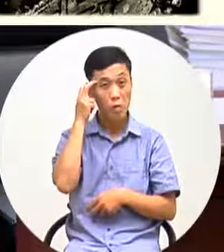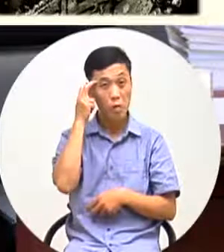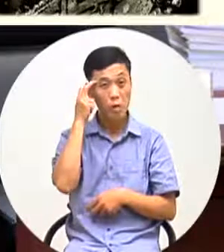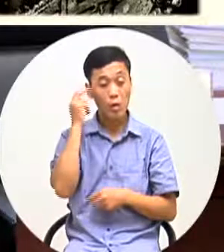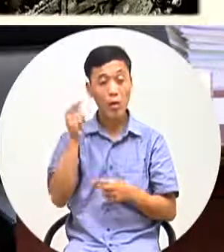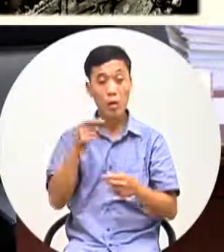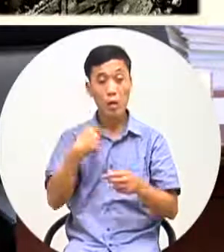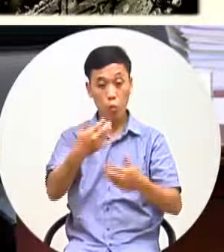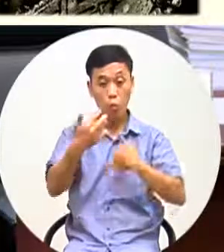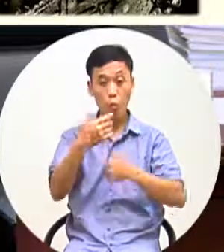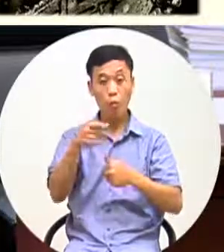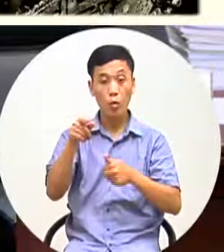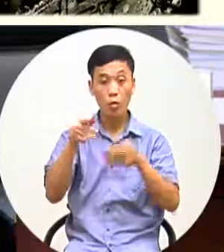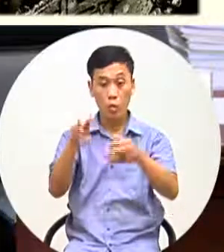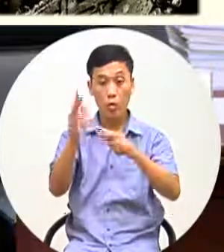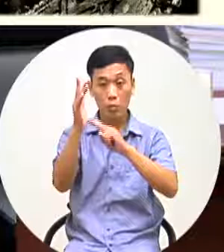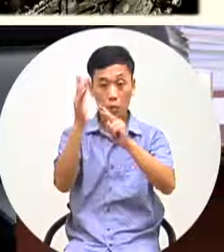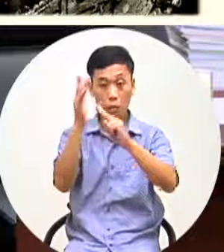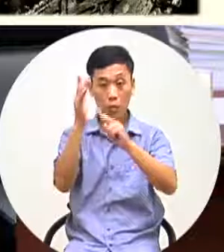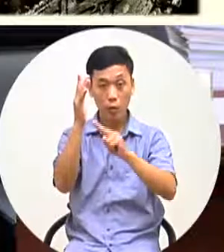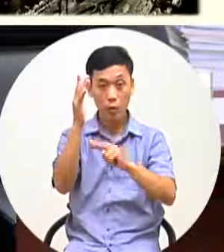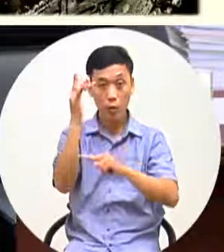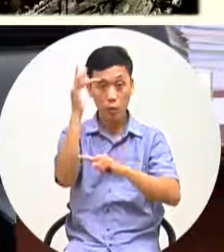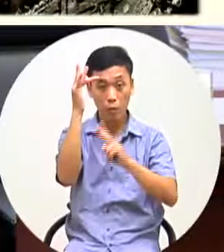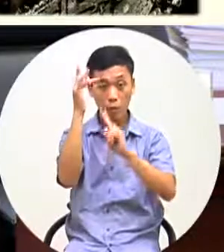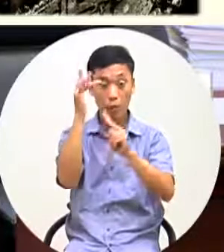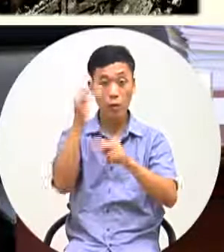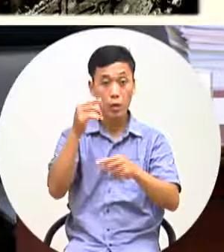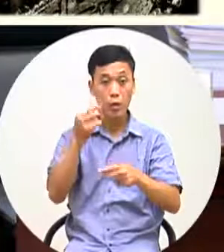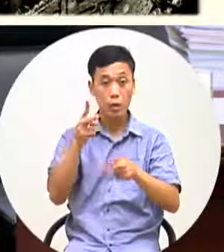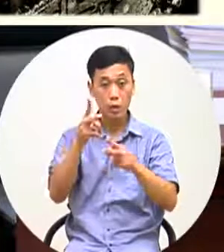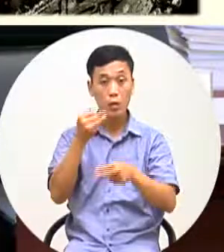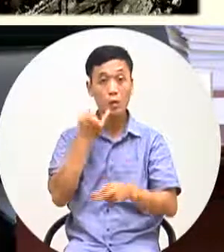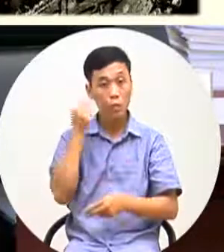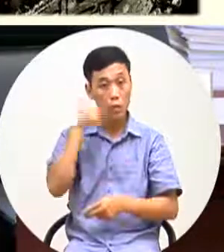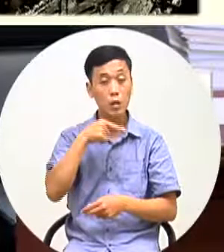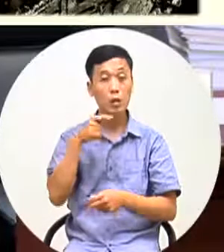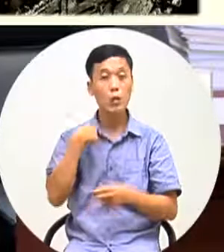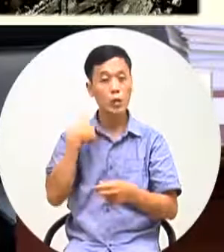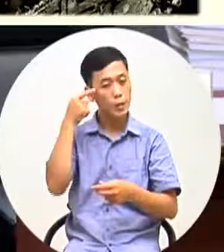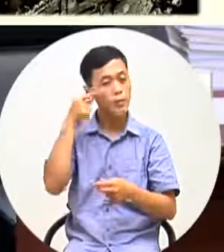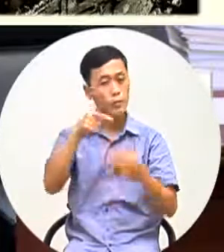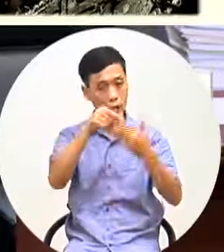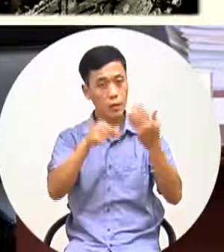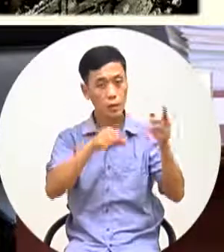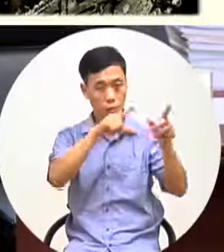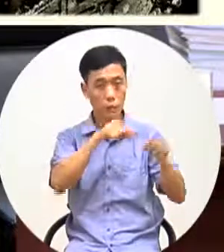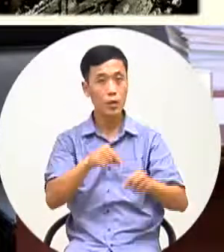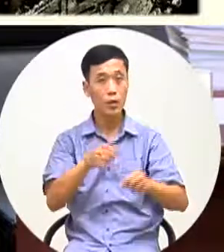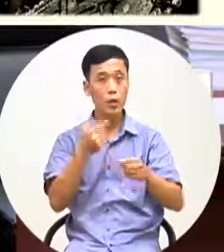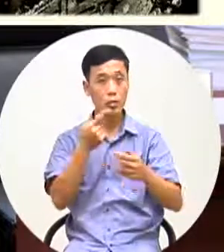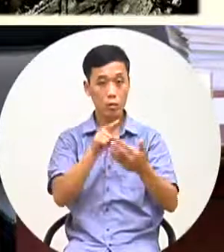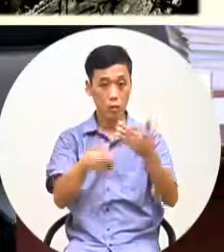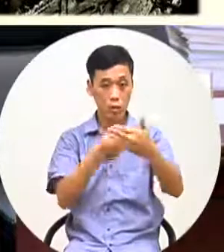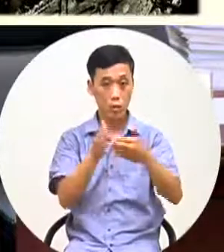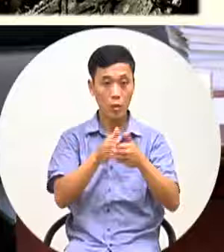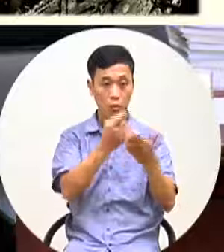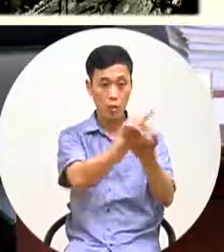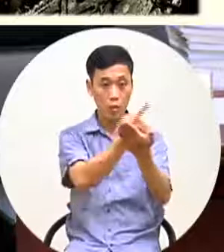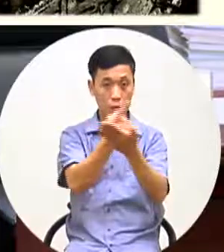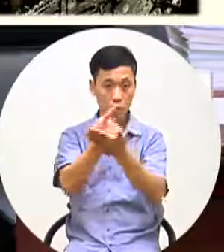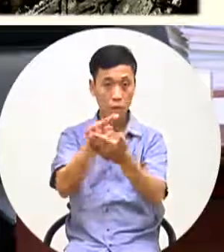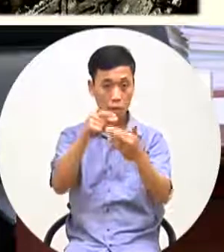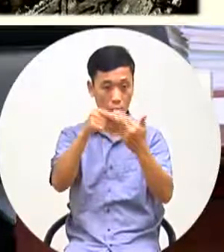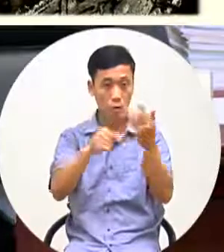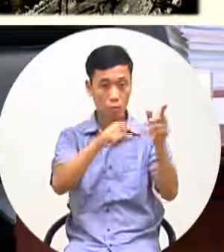的要按照规则来。吼，我们只要大家都愿意遵守这个东西，我们就可以让高雄树木、高雄的树木长得